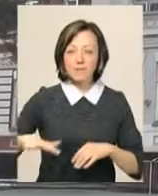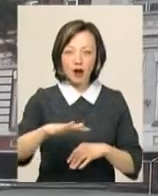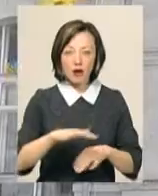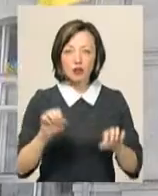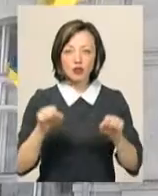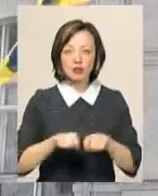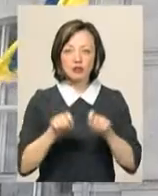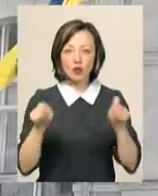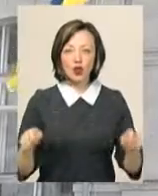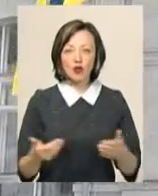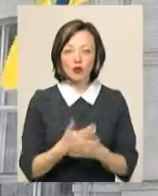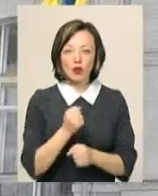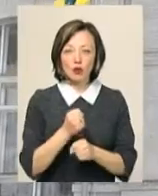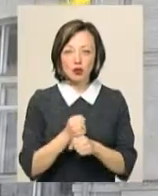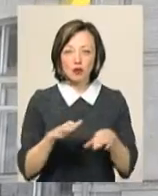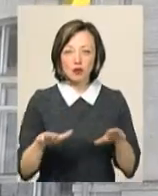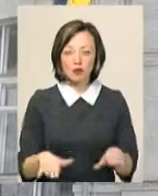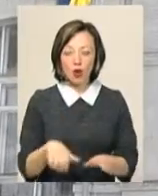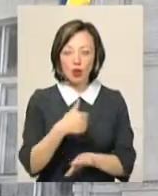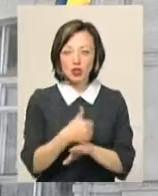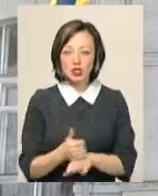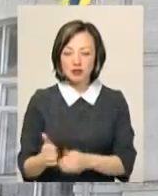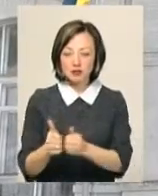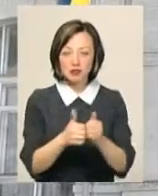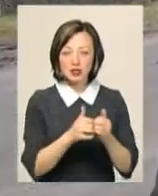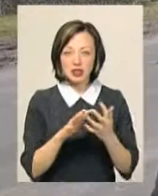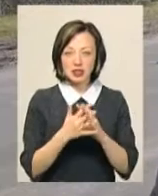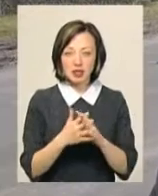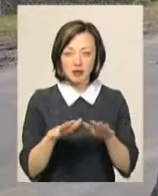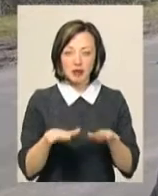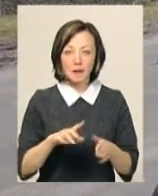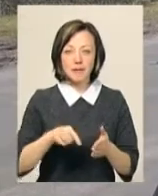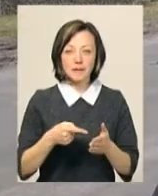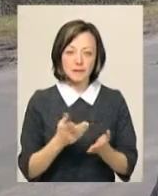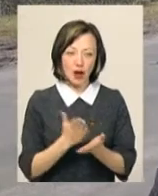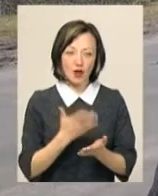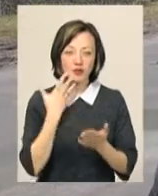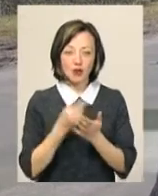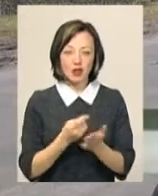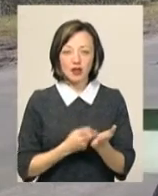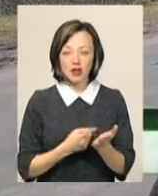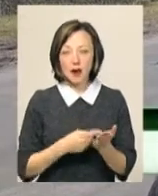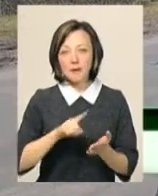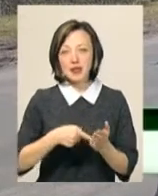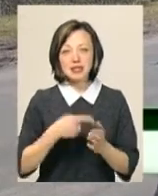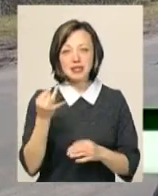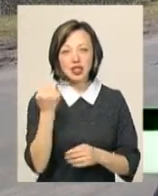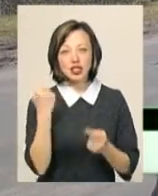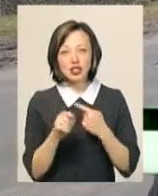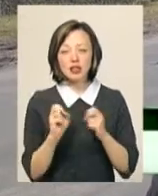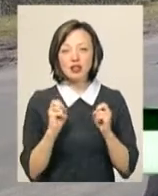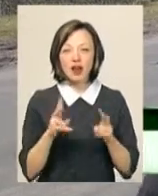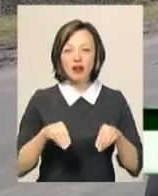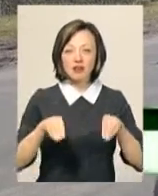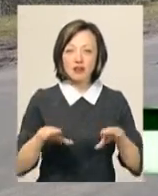робочих місць. Та очільники навколишніх сільських громад мають свої контраргументи. Місто цікавиться іншим, як